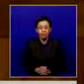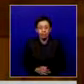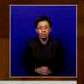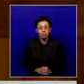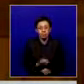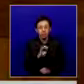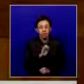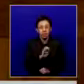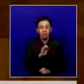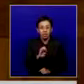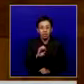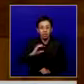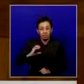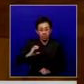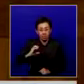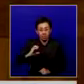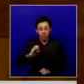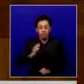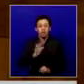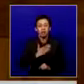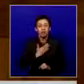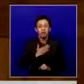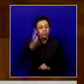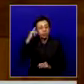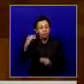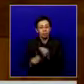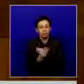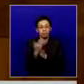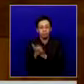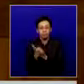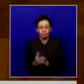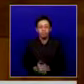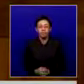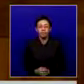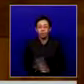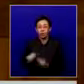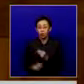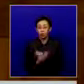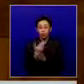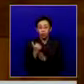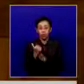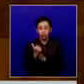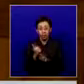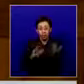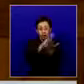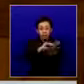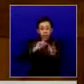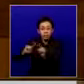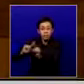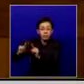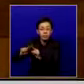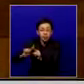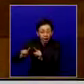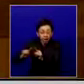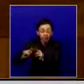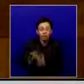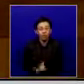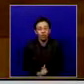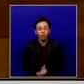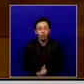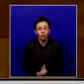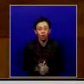ผมจะบอกให้เลยนะว่าอันนี้เป็นโอกาสที่ดีมากเพราะว่าในขณะที่ประเทศอื่นใกล้เคียงเนี่ย